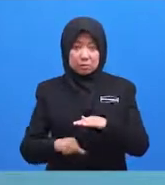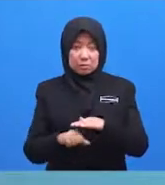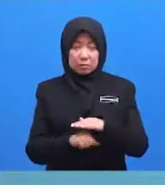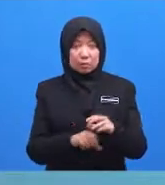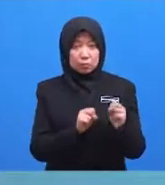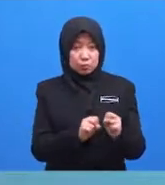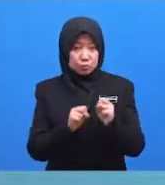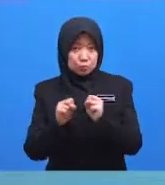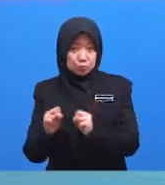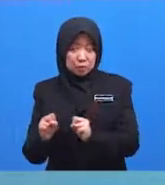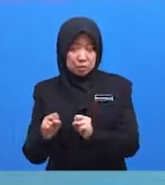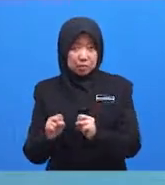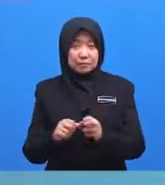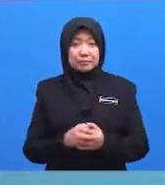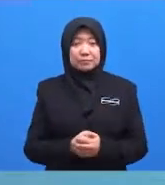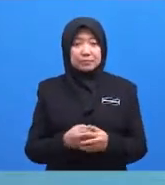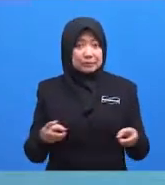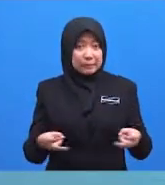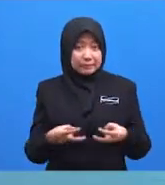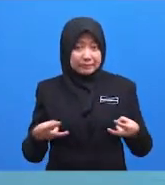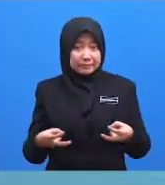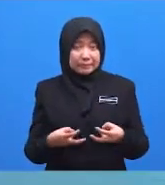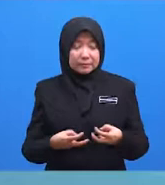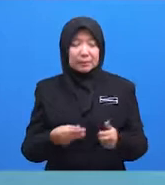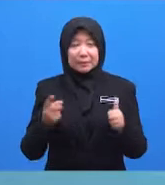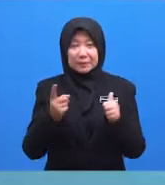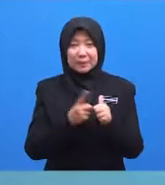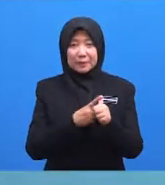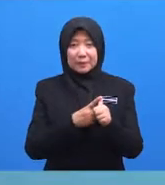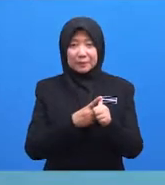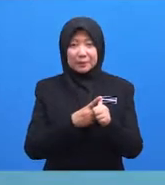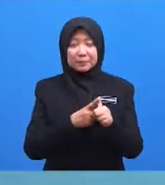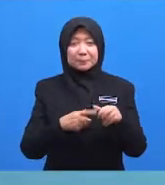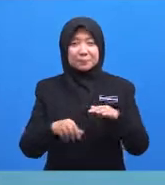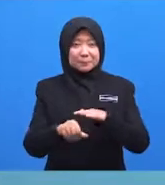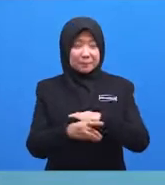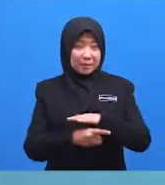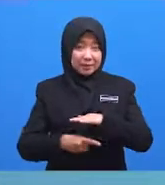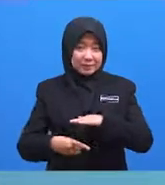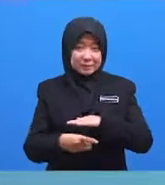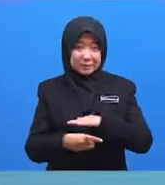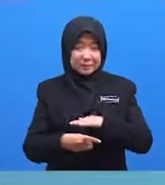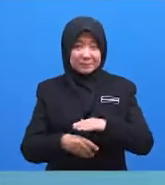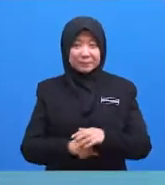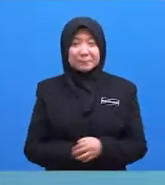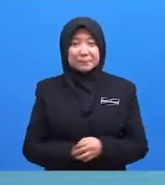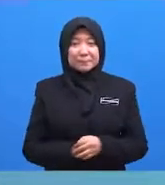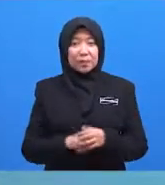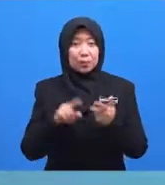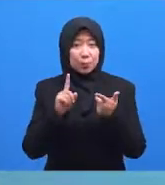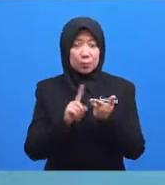susunan dan persembahan salat, iaitu yang pertama, base atau underline, yang